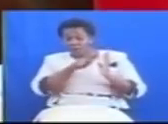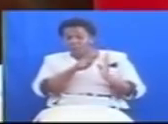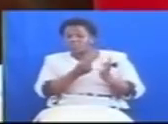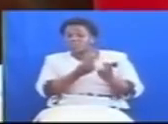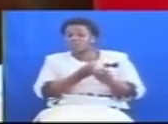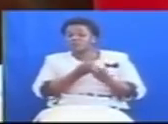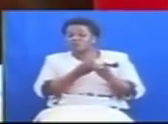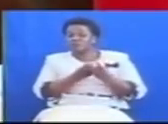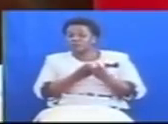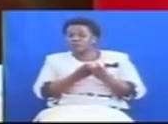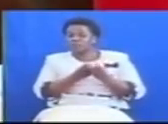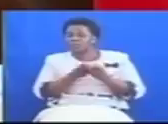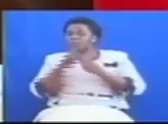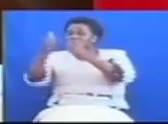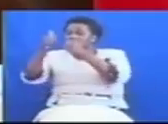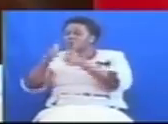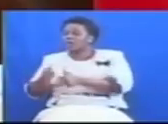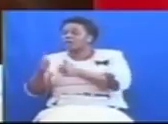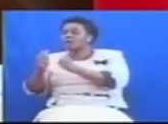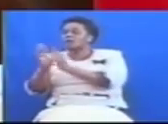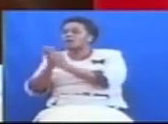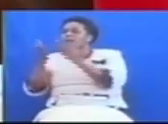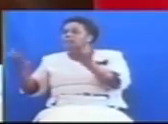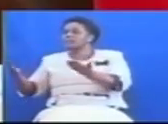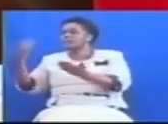kuchapishwa kwenye gazeti la serikali. Kwa hiyo